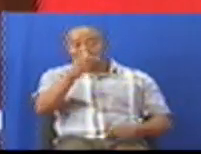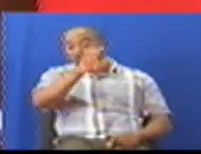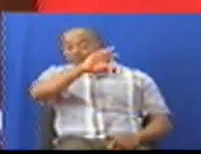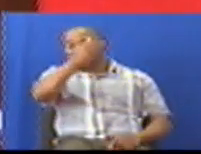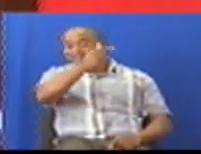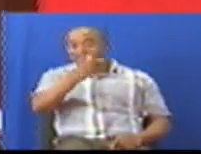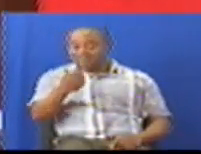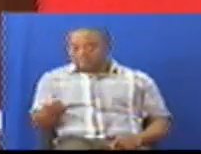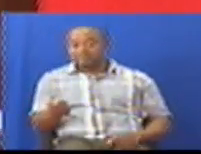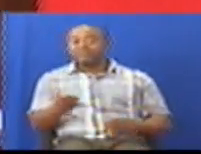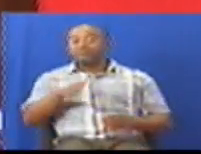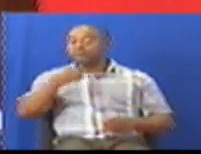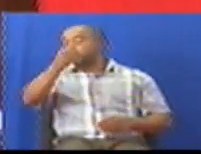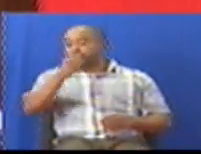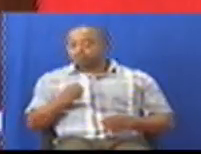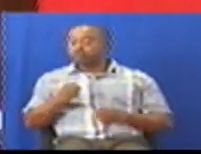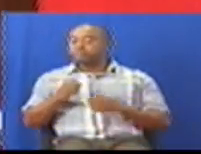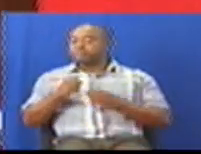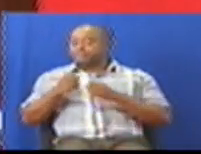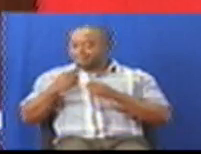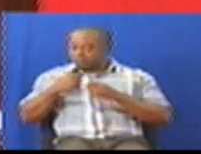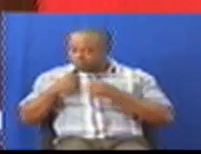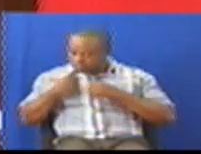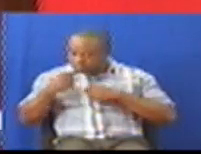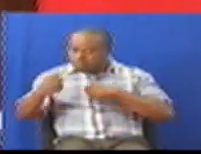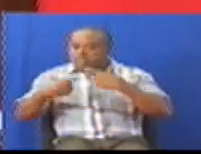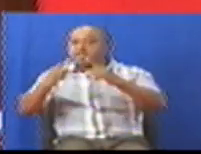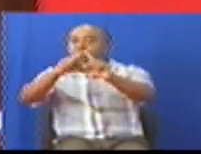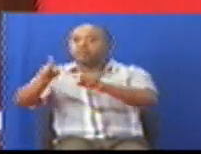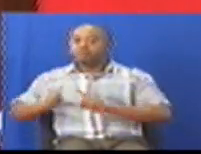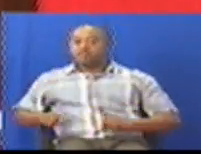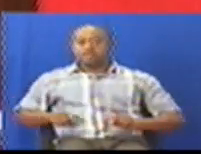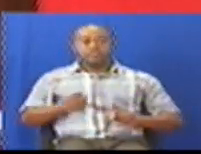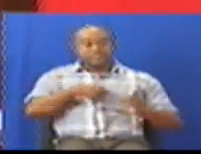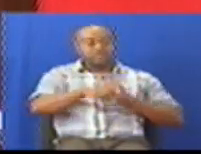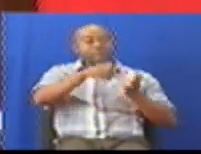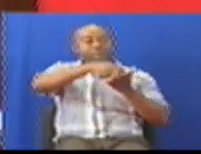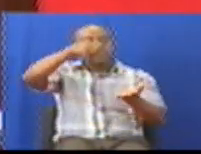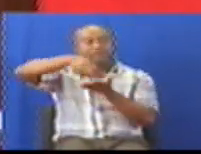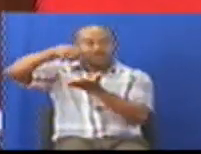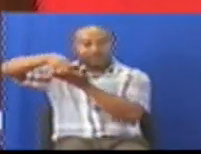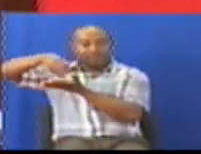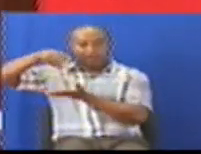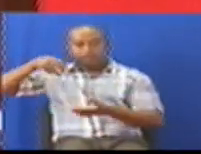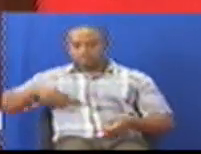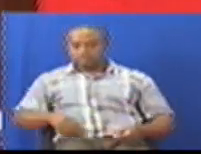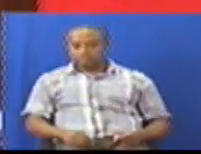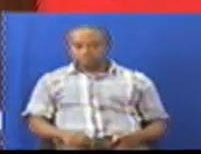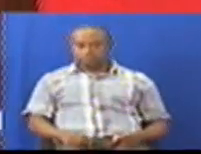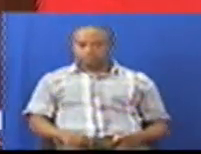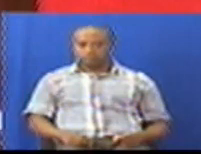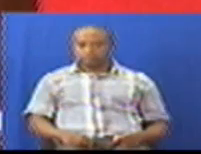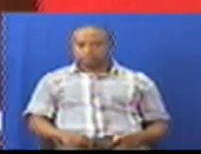kwa miradi mbalimbali ambayo imefanywa katika nchi yetu. Mheshimiwa Naibu Spika,